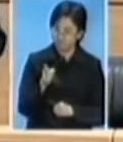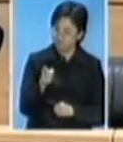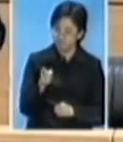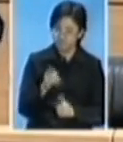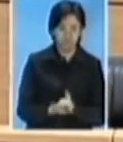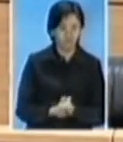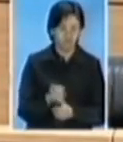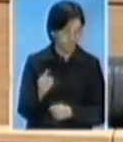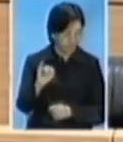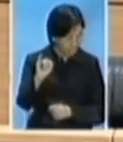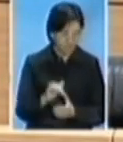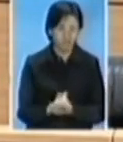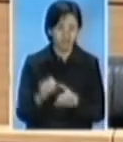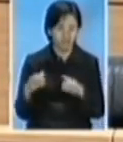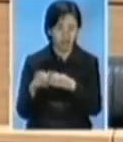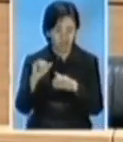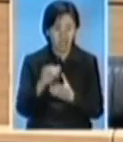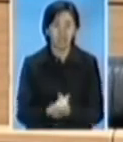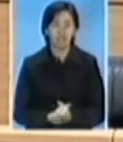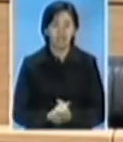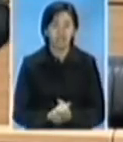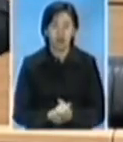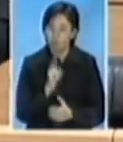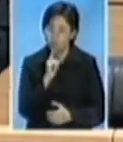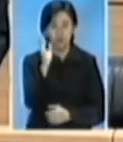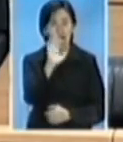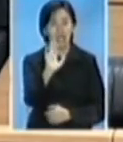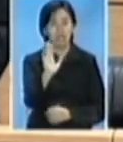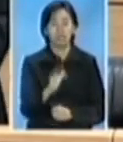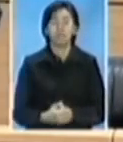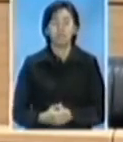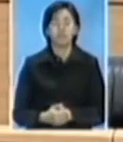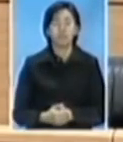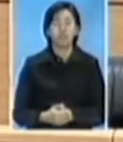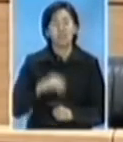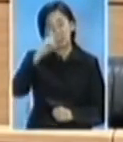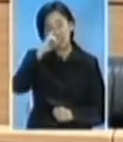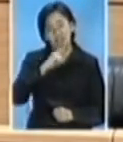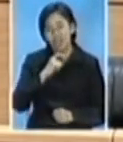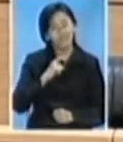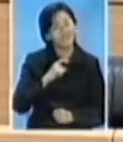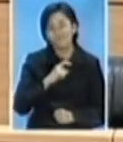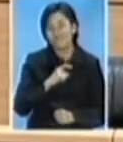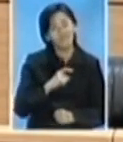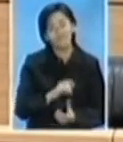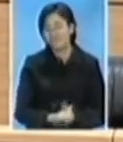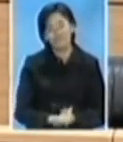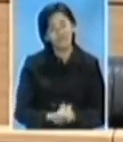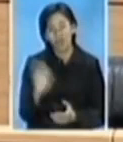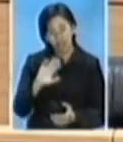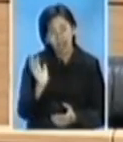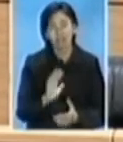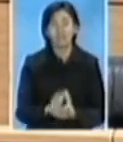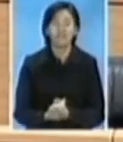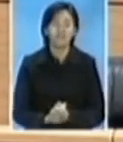พรรคพ่อมดเป็นพรรคปีศาจพูดไม่ได้นะครับแต่สังคมไทยเรากำลังให้ร้ายกันอย่างนั้นในความเ